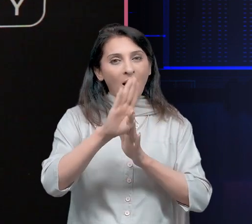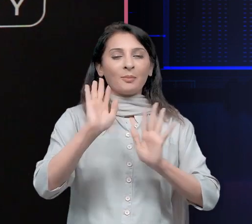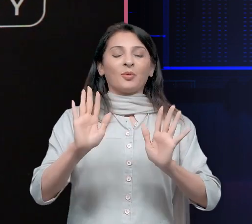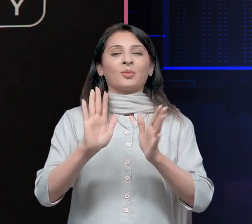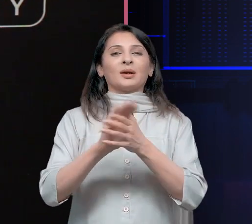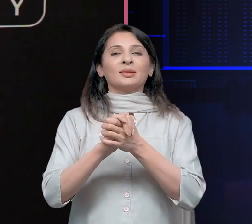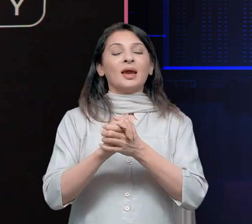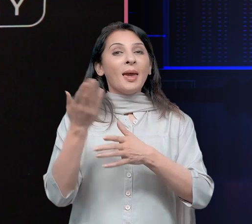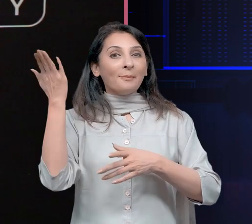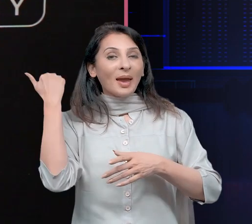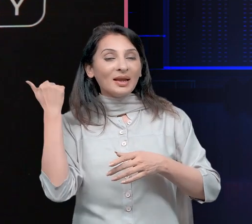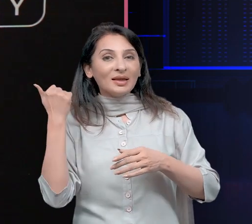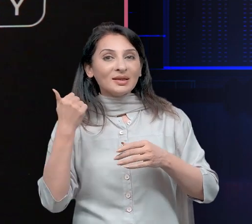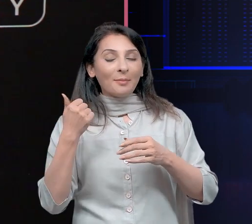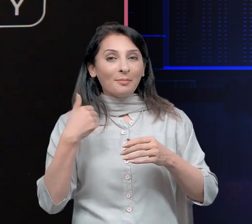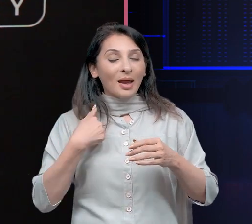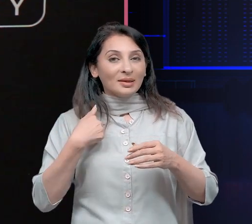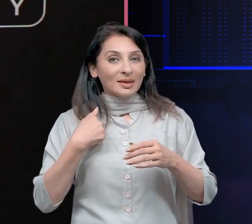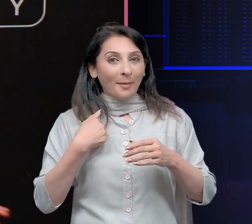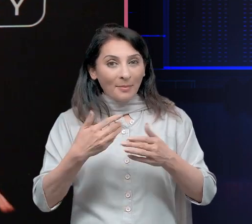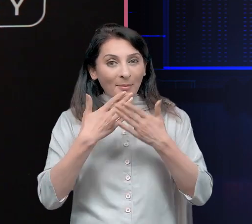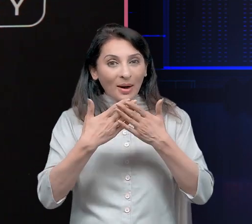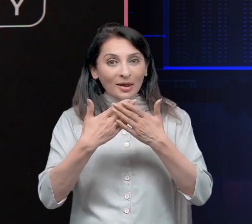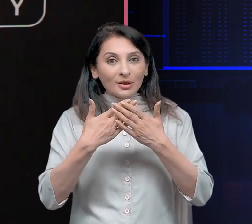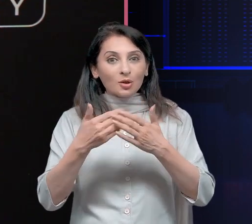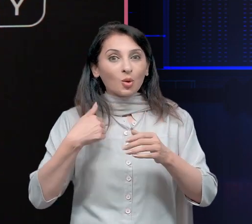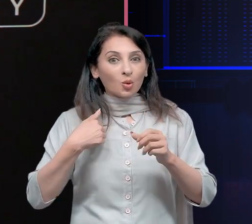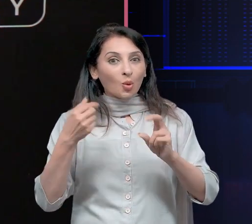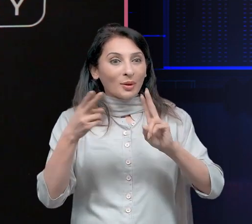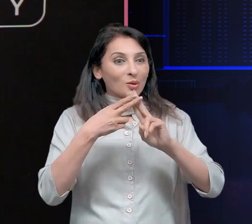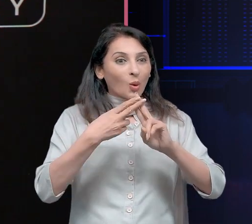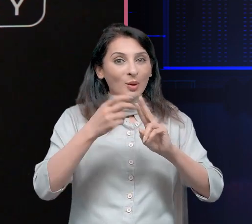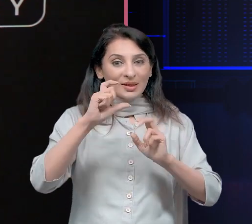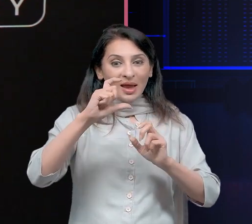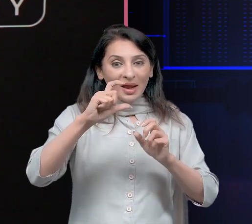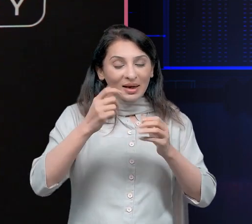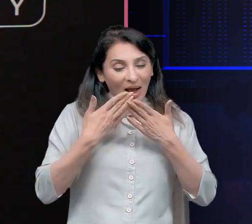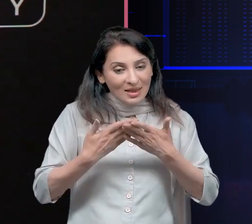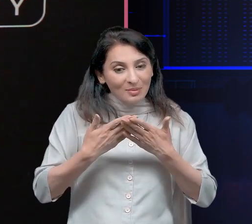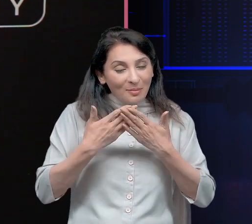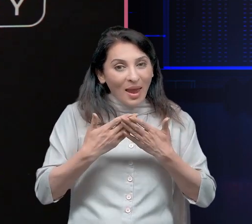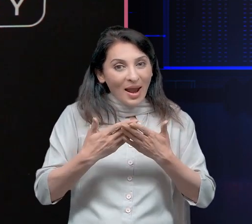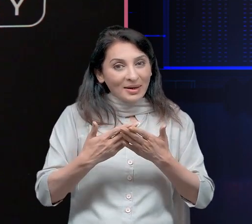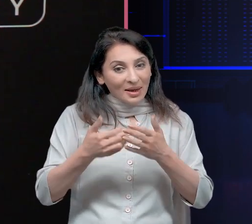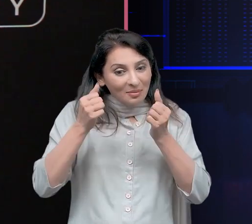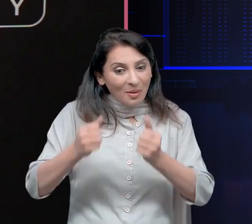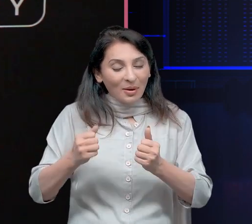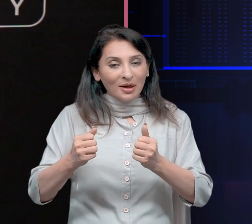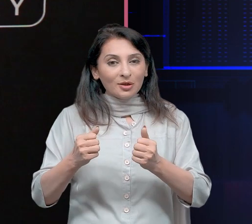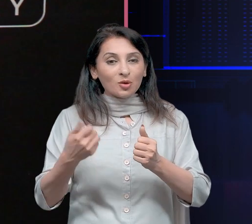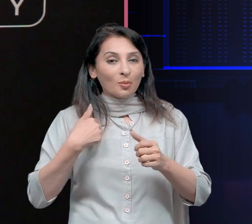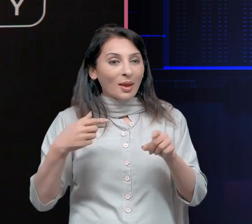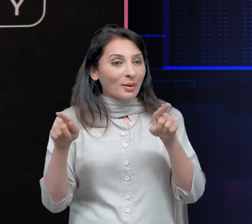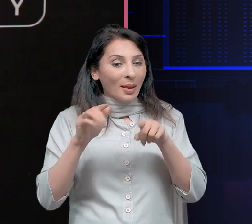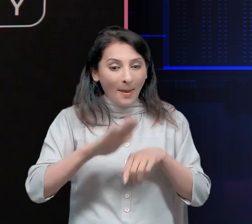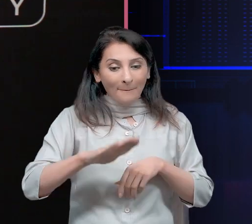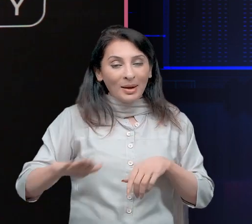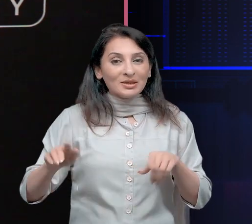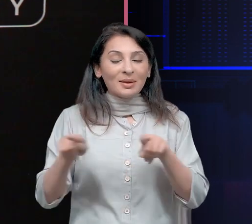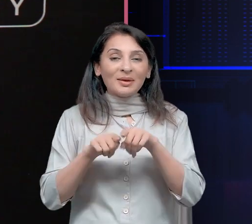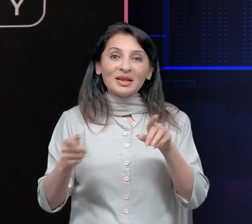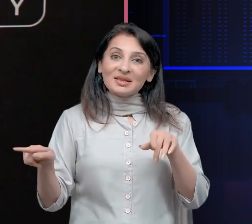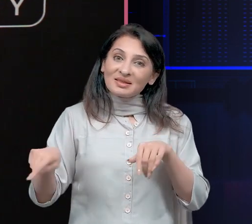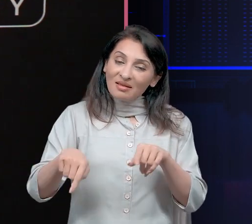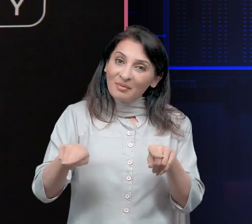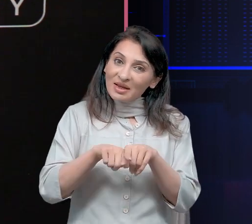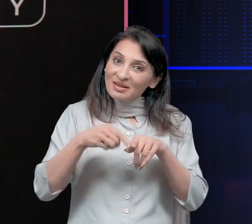ان کو لیکچر ہال میں چھپا کے رکھتے تھے کہ پروفیسر کی نگاہ نہیں پڑ جائے. ایک دفعہ میرے بچے نے بیٹھے بیٹھے کہا کہ ممی مجھے الٹی آ رہی ہے کلاس میں.